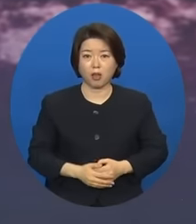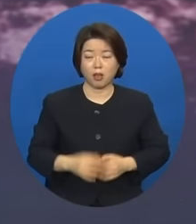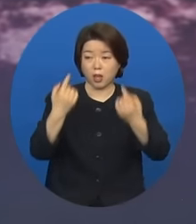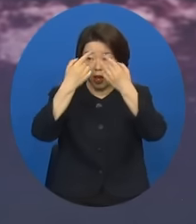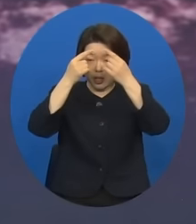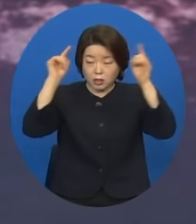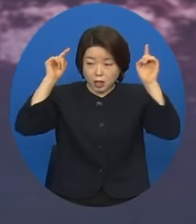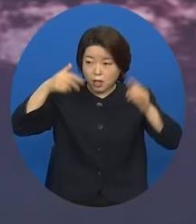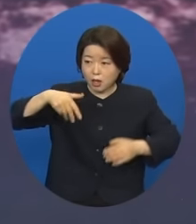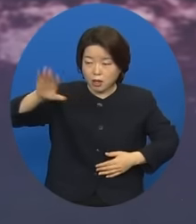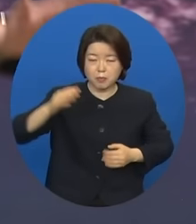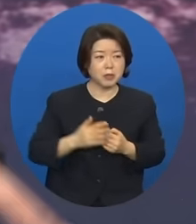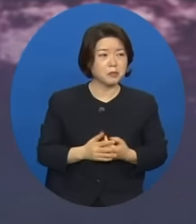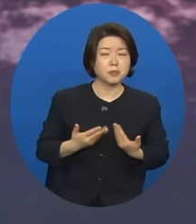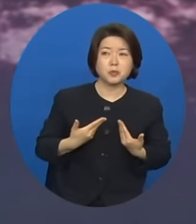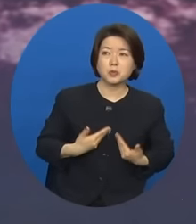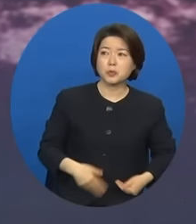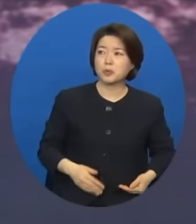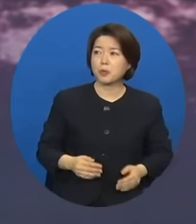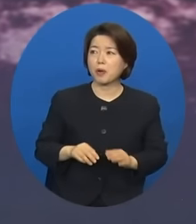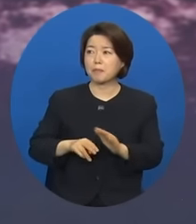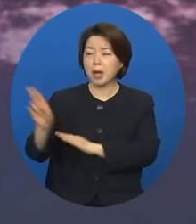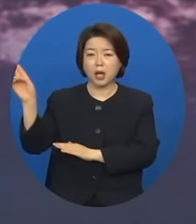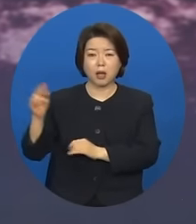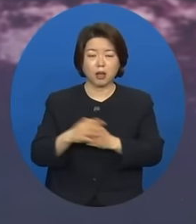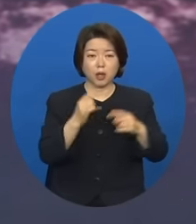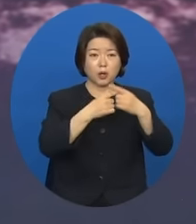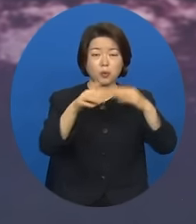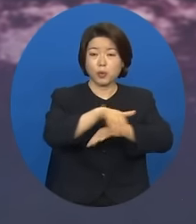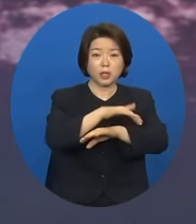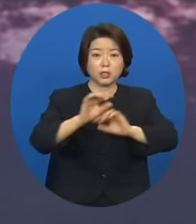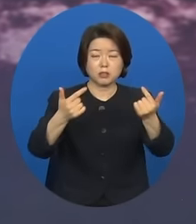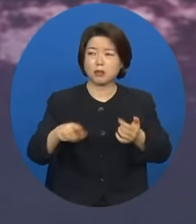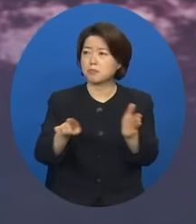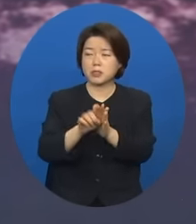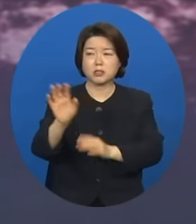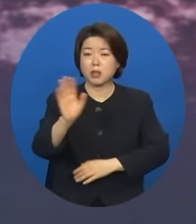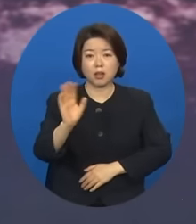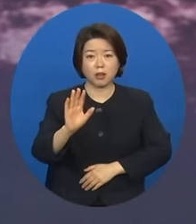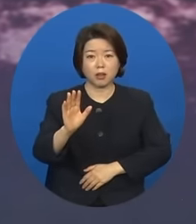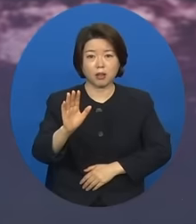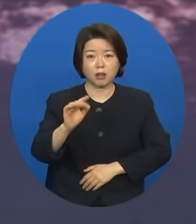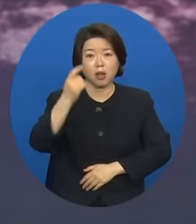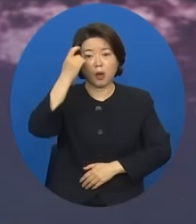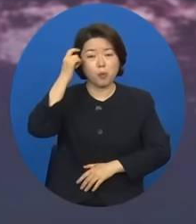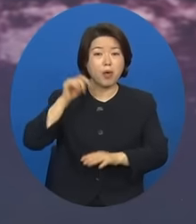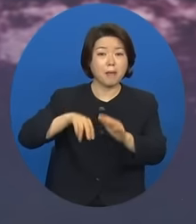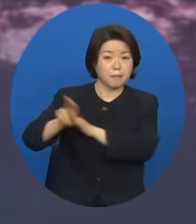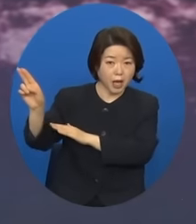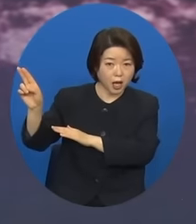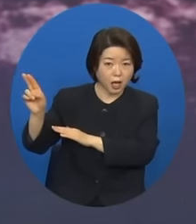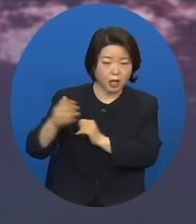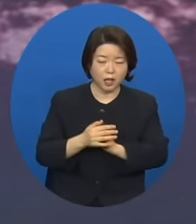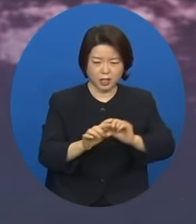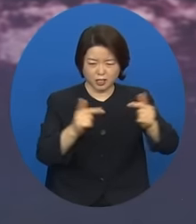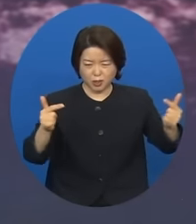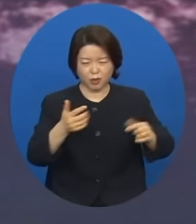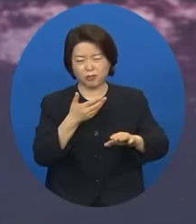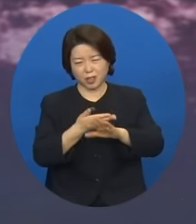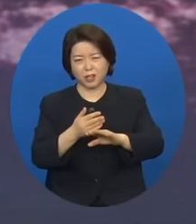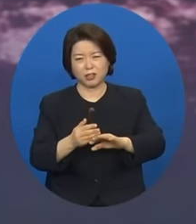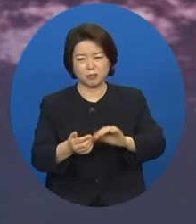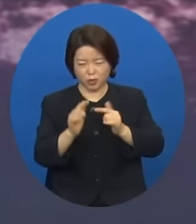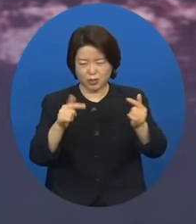조용한 탈출 더 이상 교회를 가지 않아 더 이상 믿지를 않아 왜 탈출을 하느냐 뭐 여러 가지다는 다른 원인도